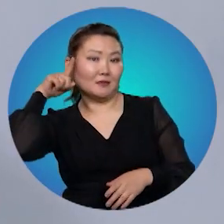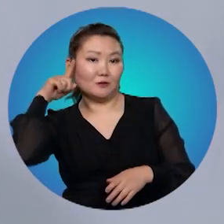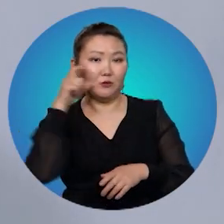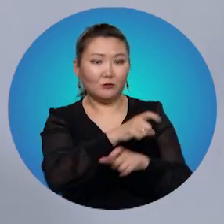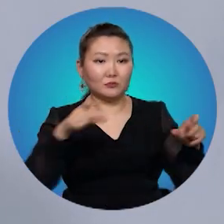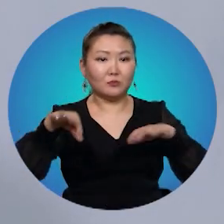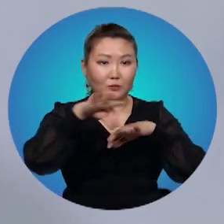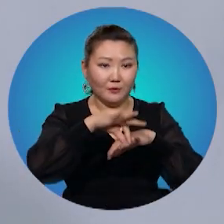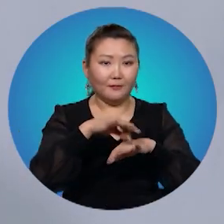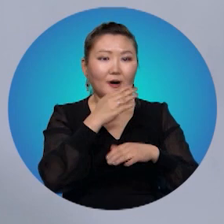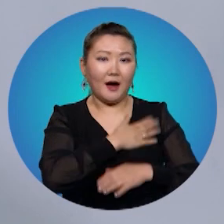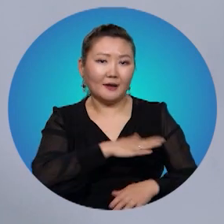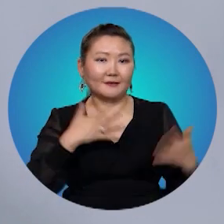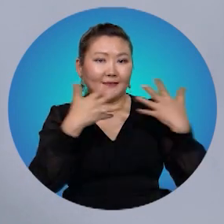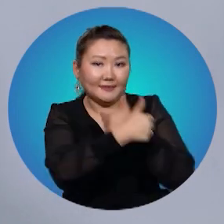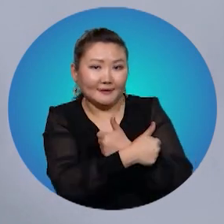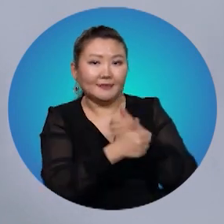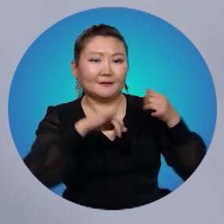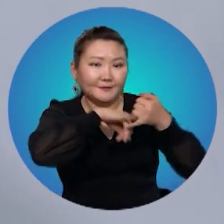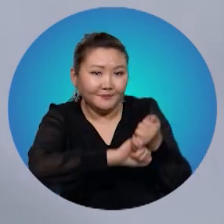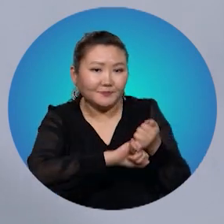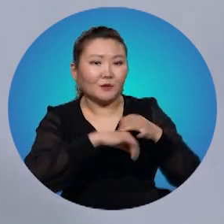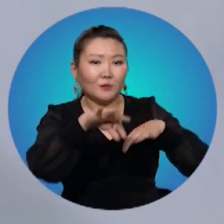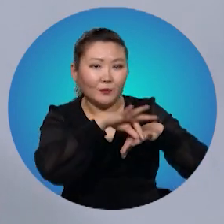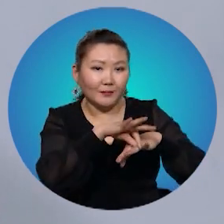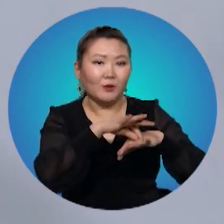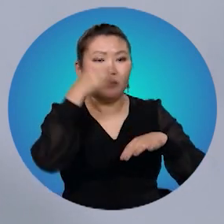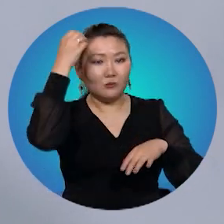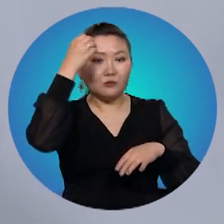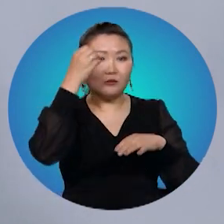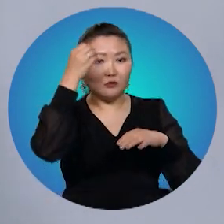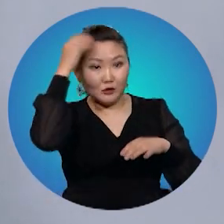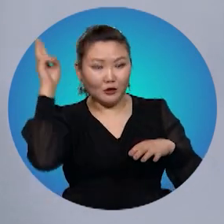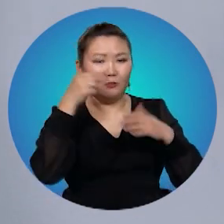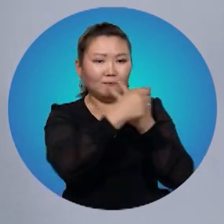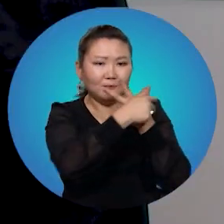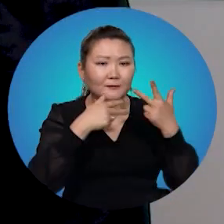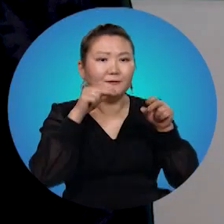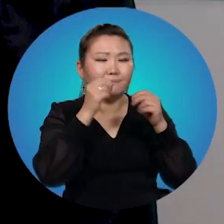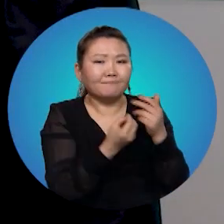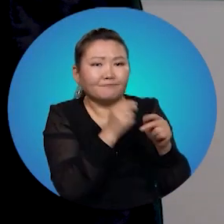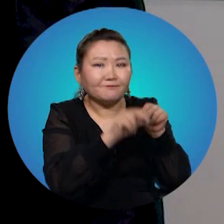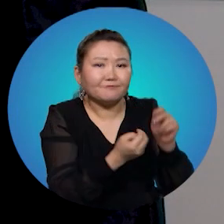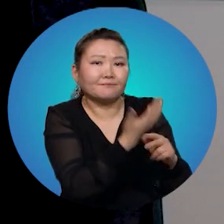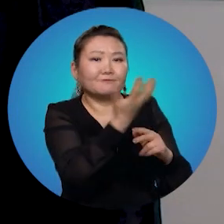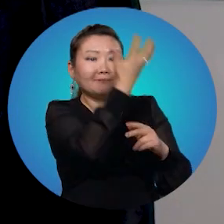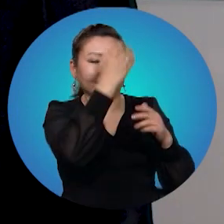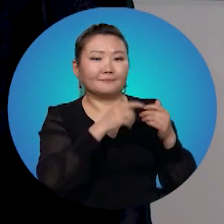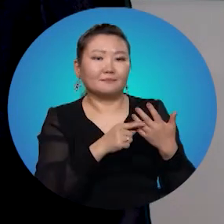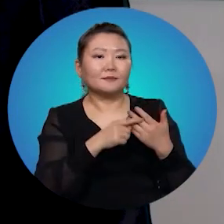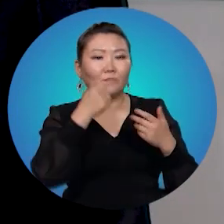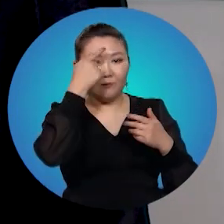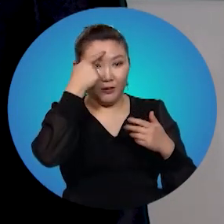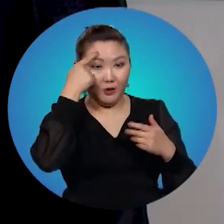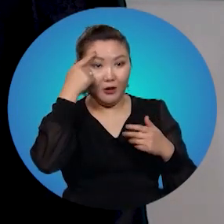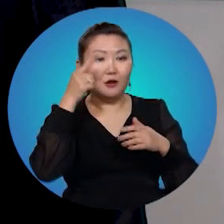нийлэн эцгийн галамтаас галаан дасдаж төр улсдаа нэгэн үрх гэрийг үүсгэдэг. За, Монгол гэр бүлийн